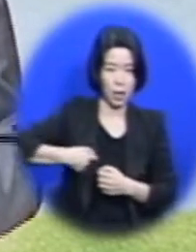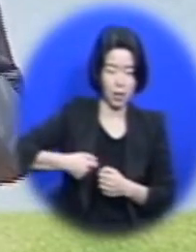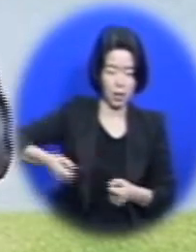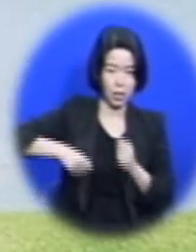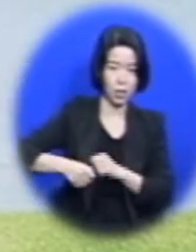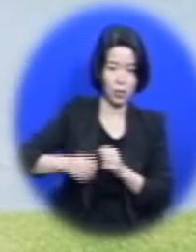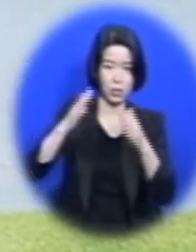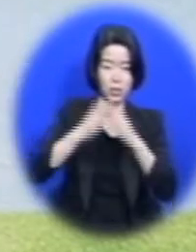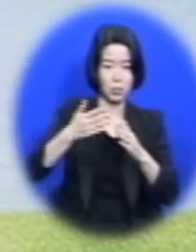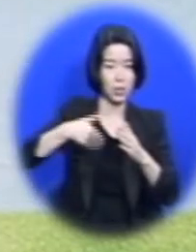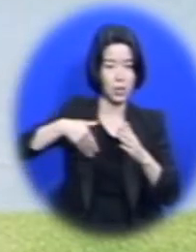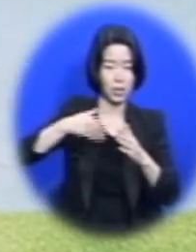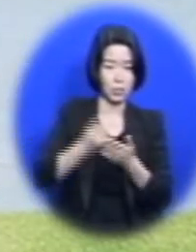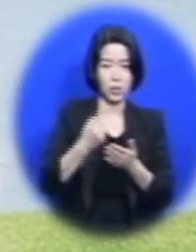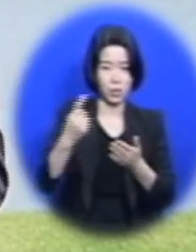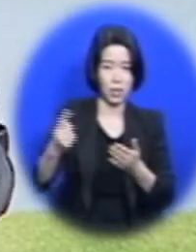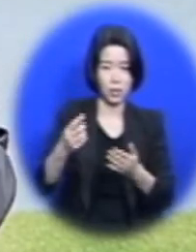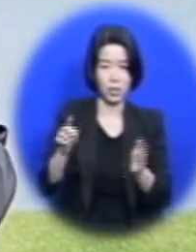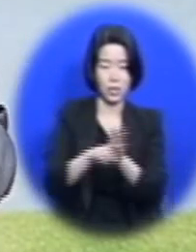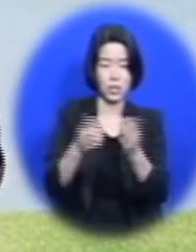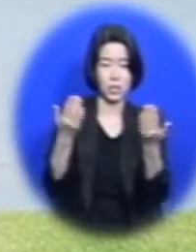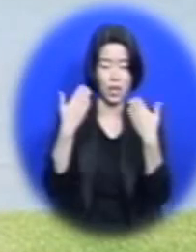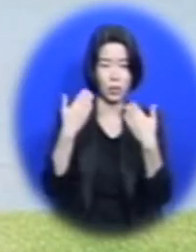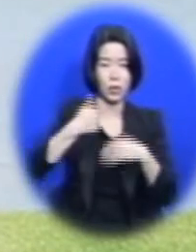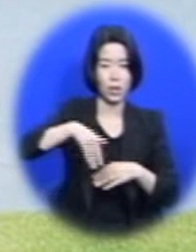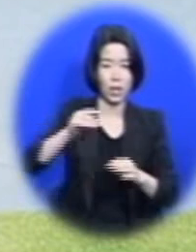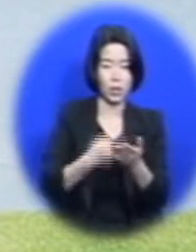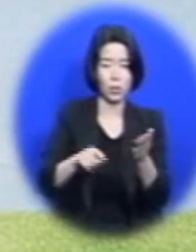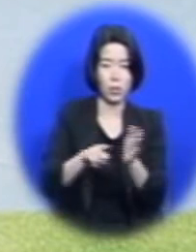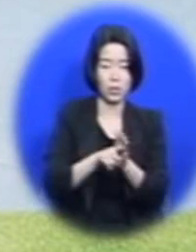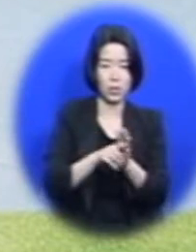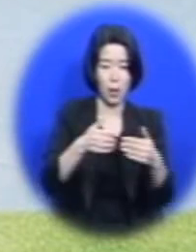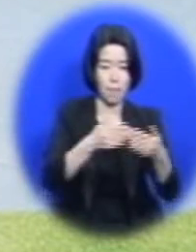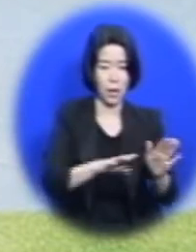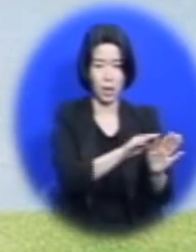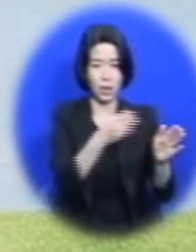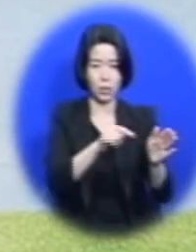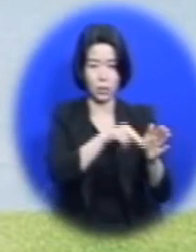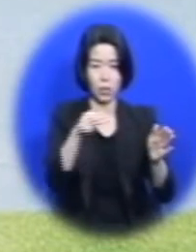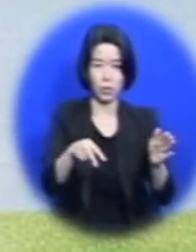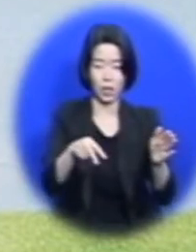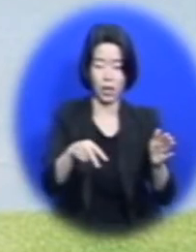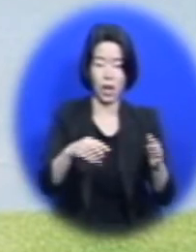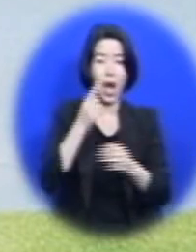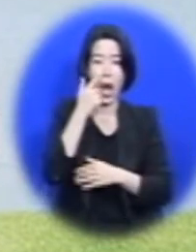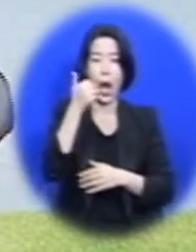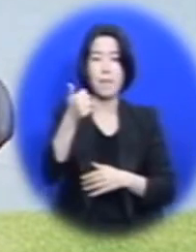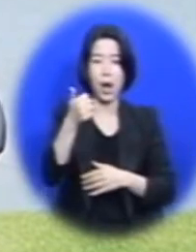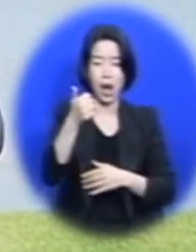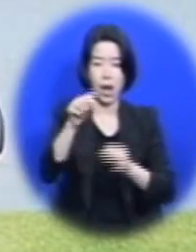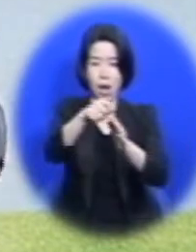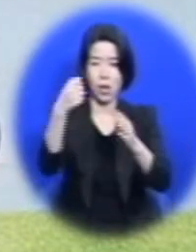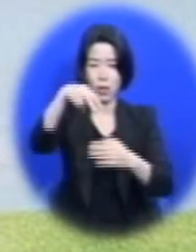떠나서 신학교로 가려고 자기 방문을 나오는데 아버지가 현관에 서 계십니다.